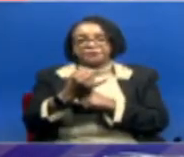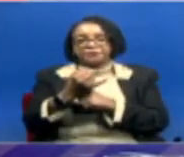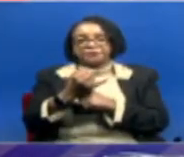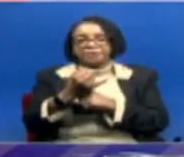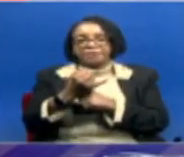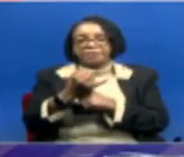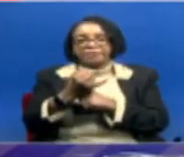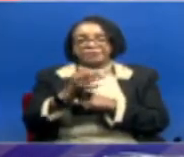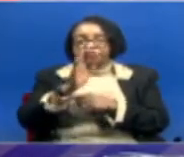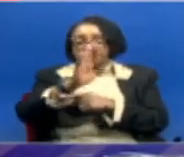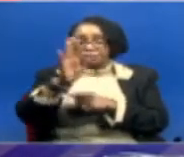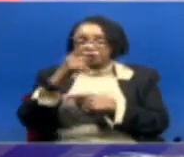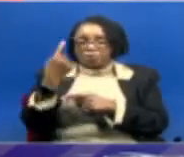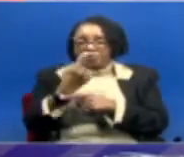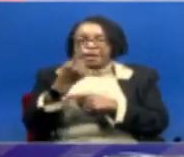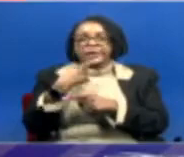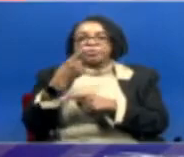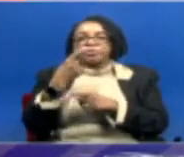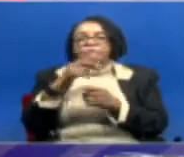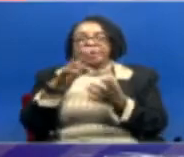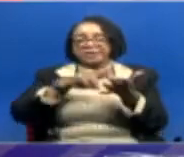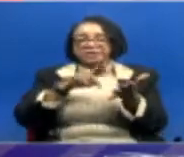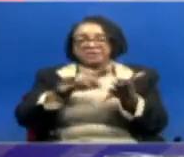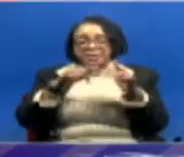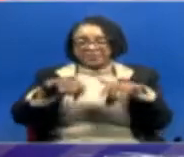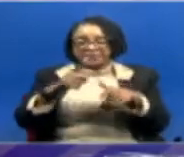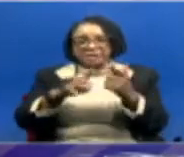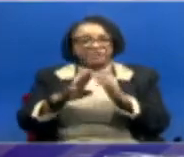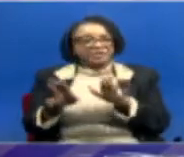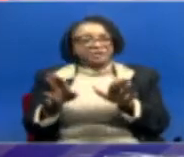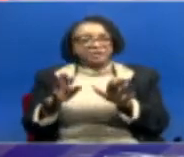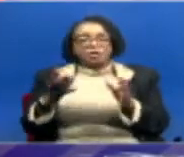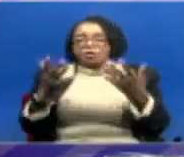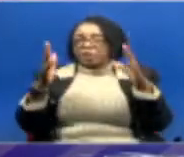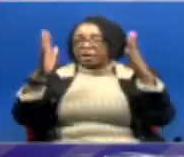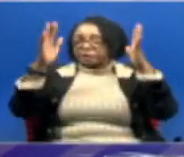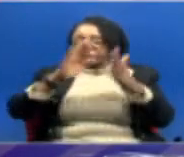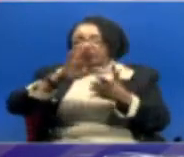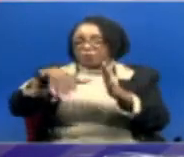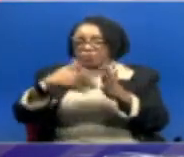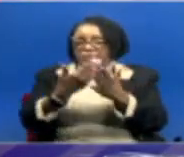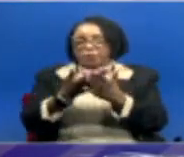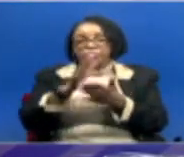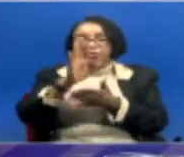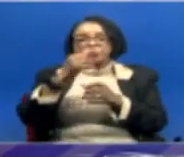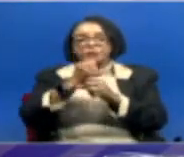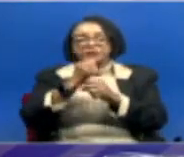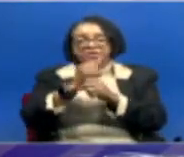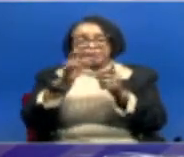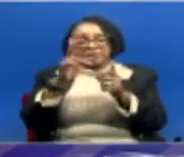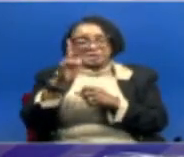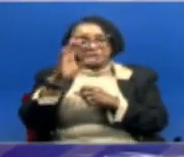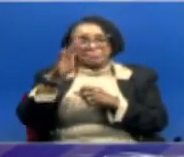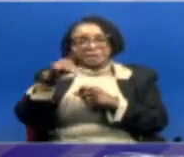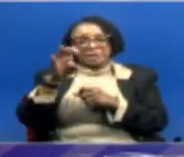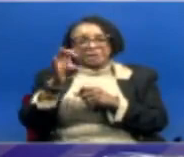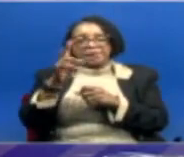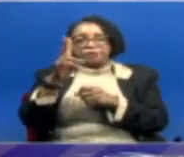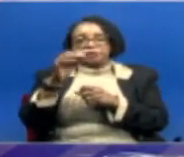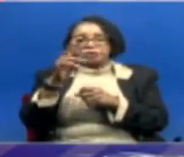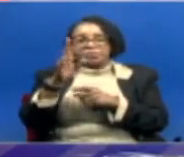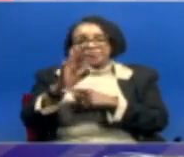ni wale tu ambo walu wame jisajili mwaka huu mami honga sana kwa wanafunzi wote wanya mtihani wa kcp mwaka